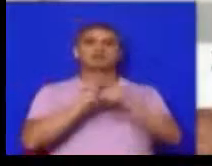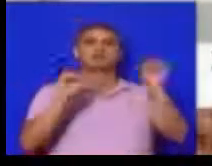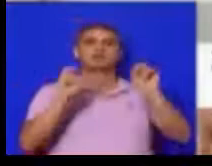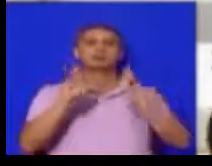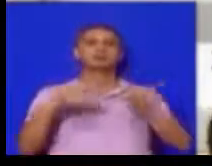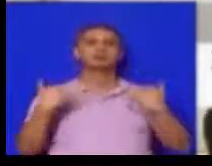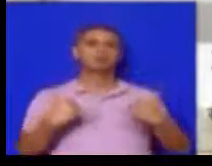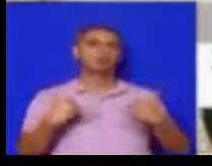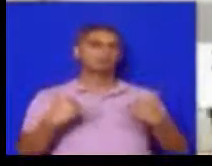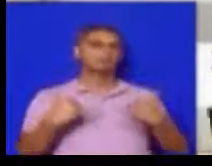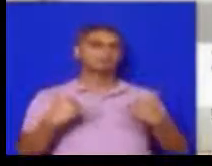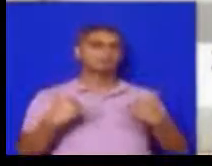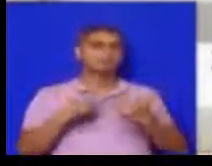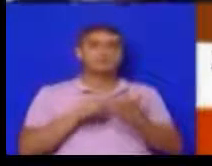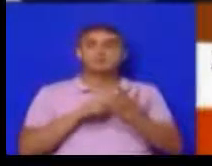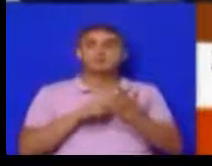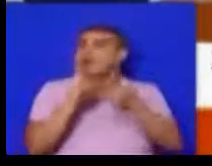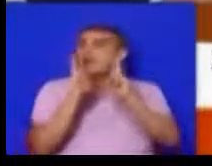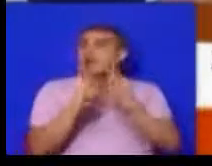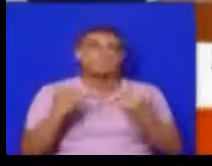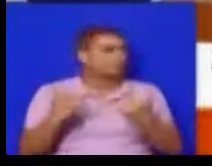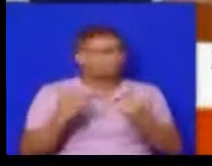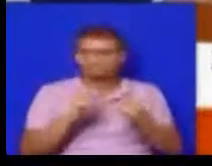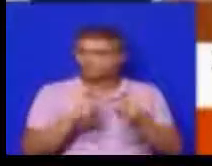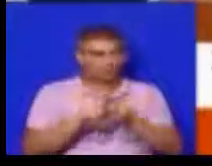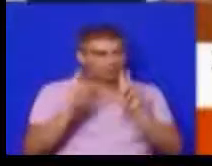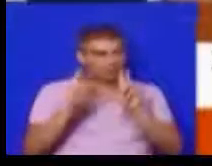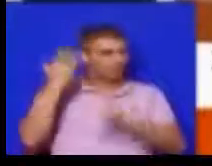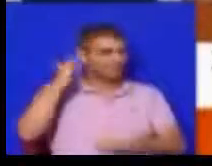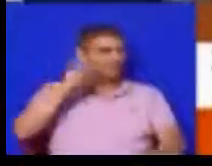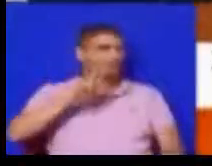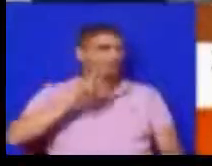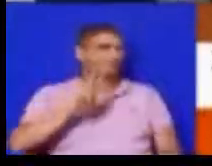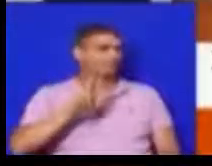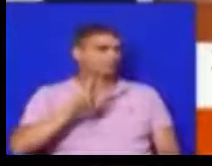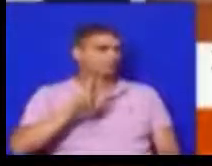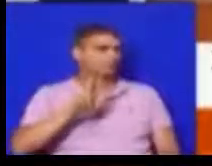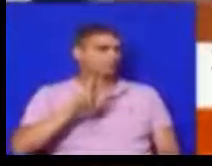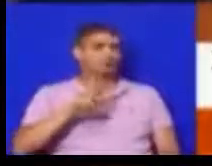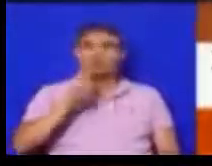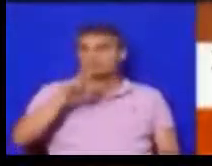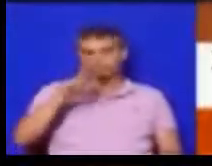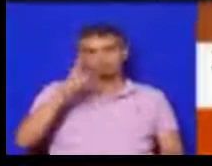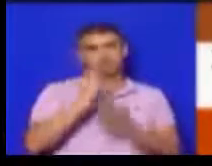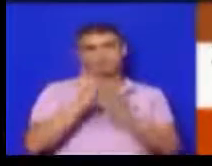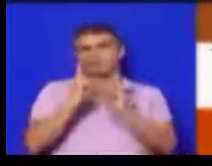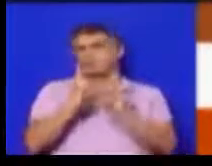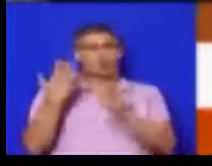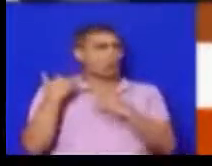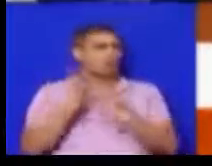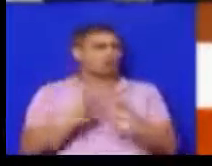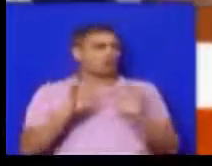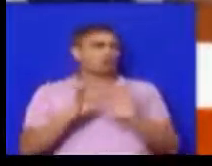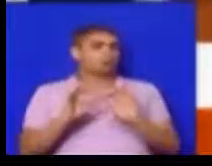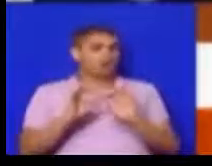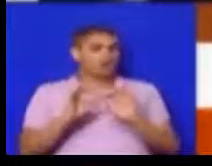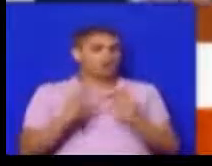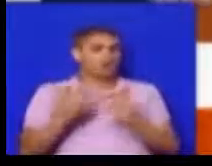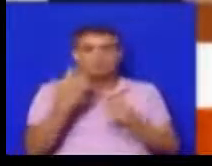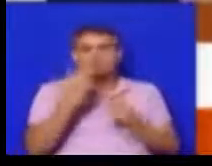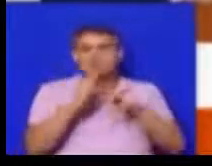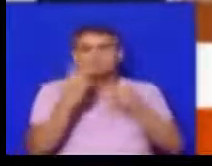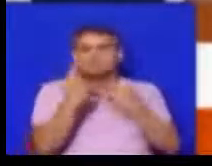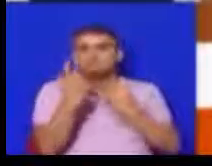היום. כי הקפאה היום זה לא כמו הקפאה ב-2003. ב-2003 הם הקפיאו, לא היה להם בעצם כלום. מספר בודד